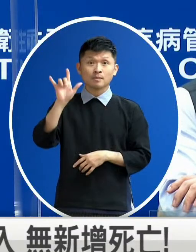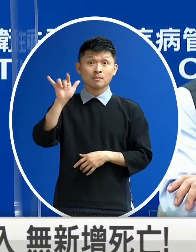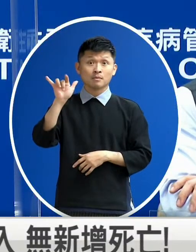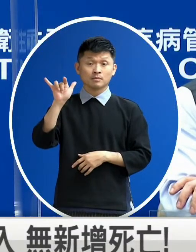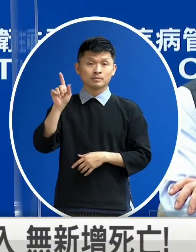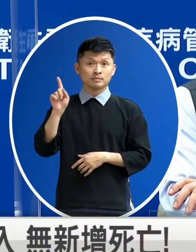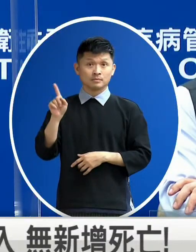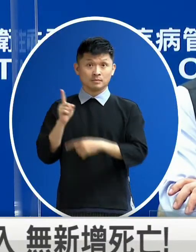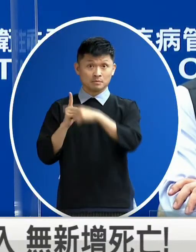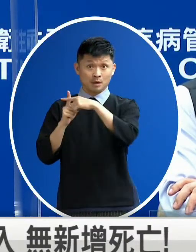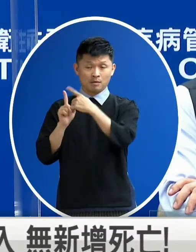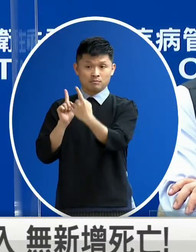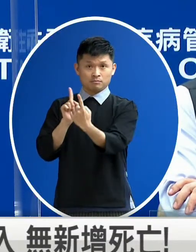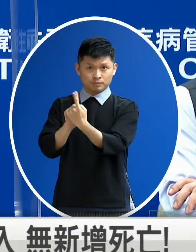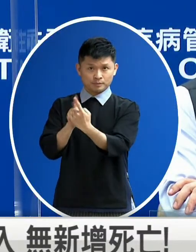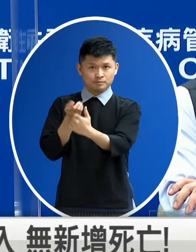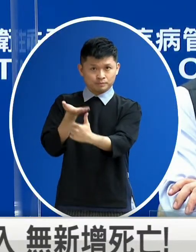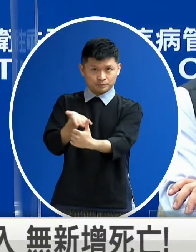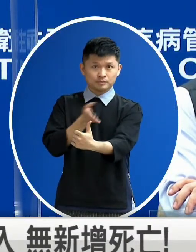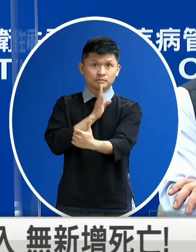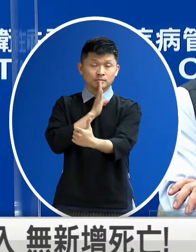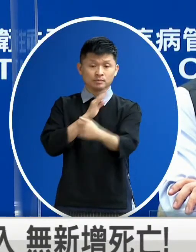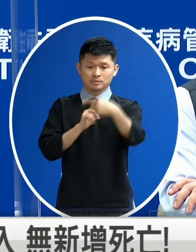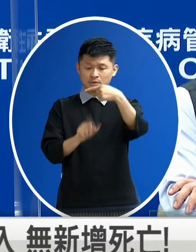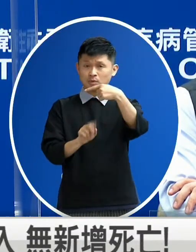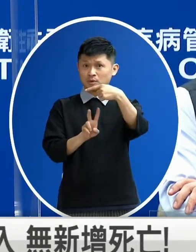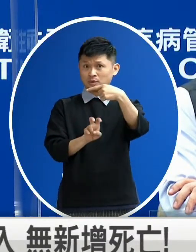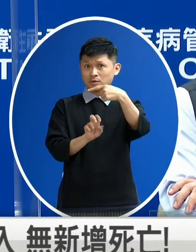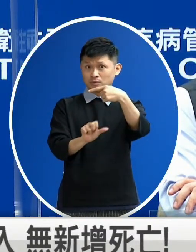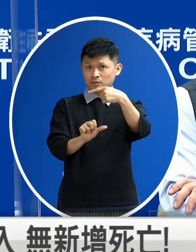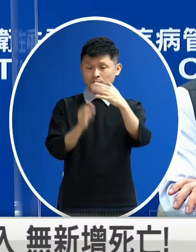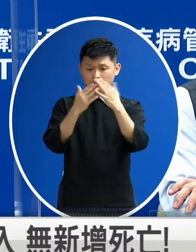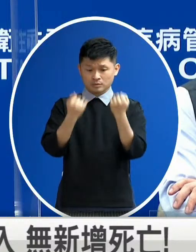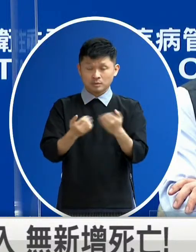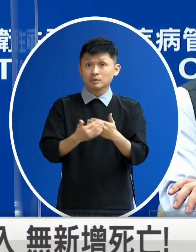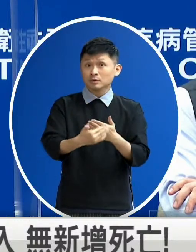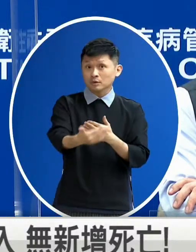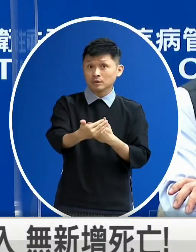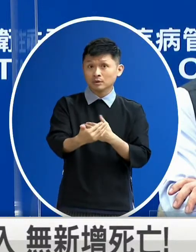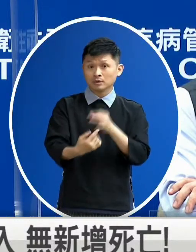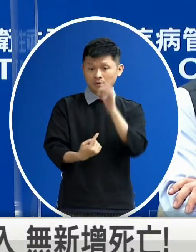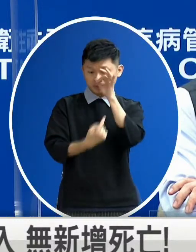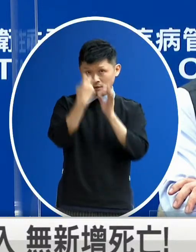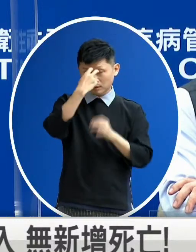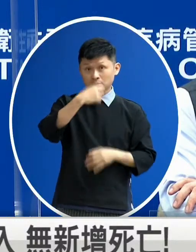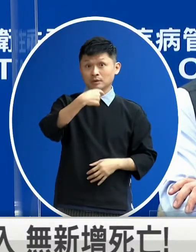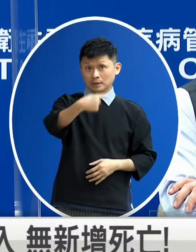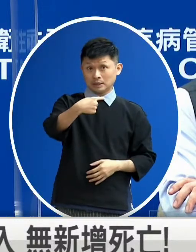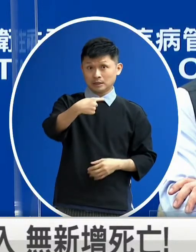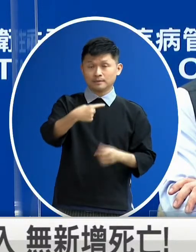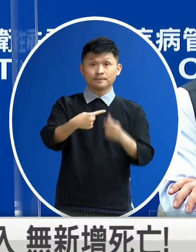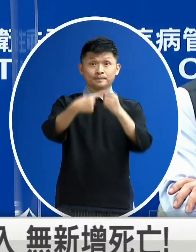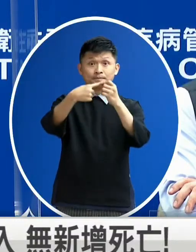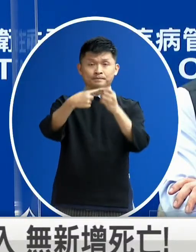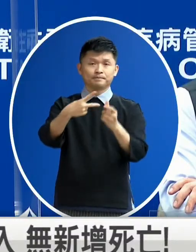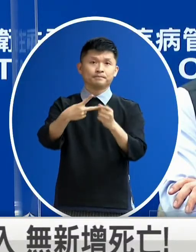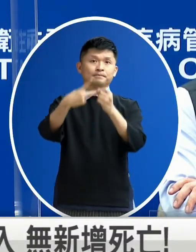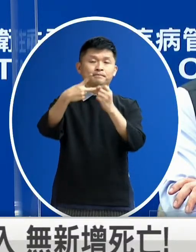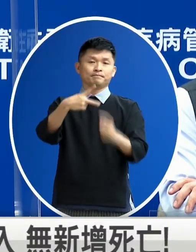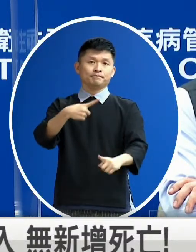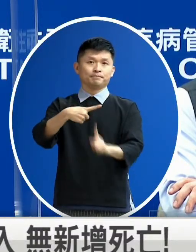接触者，那1月25日也已经居隔，那采阴，然后现在他转